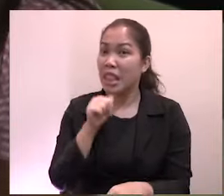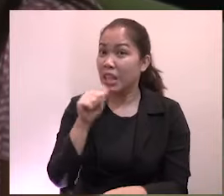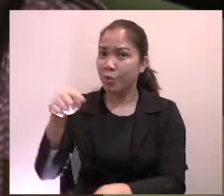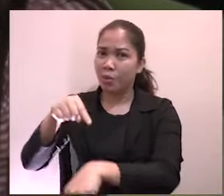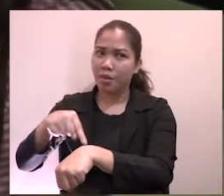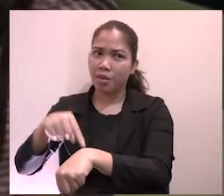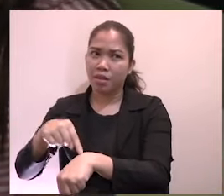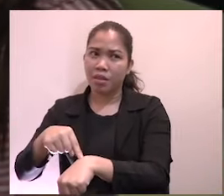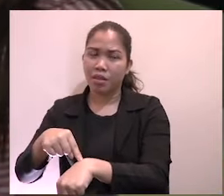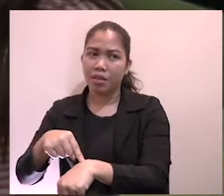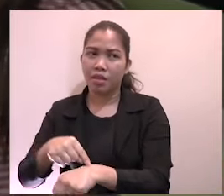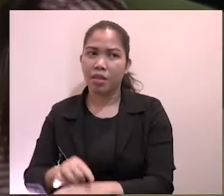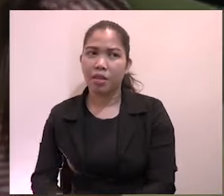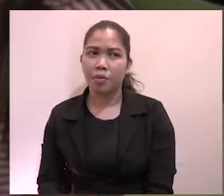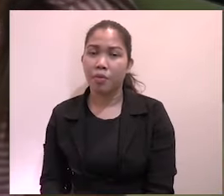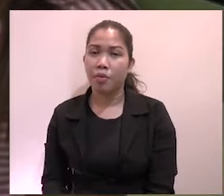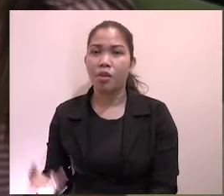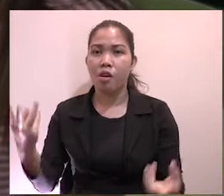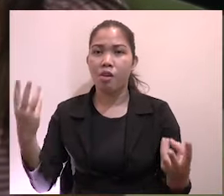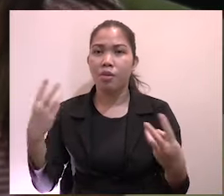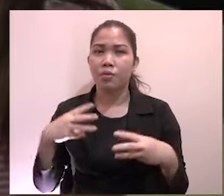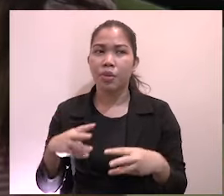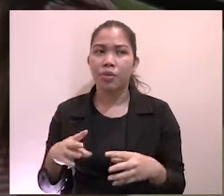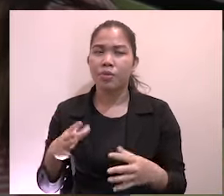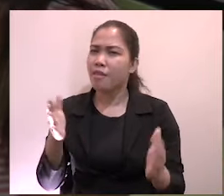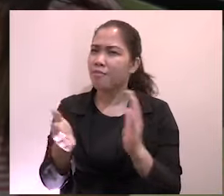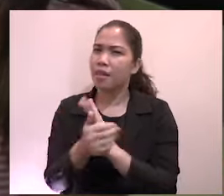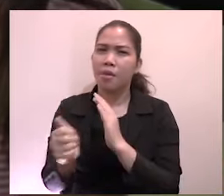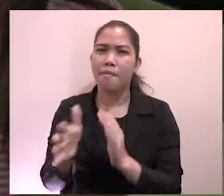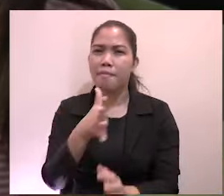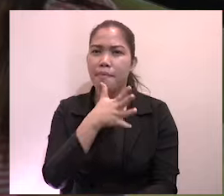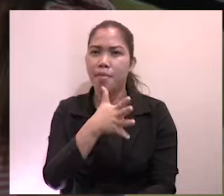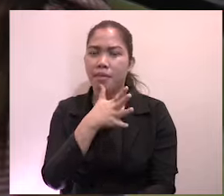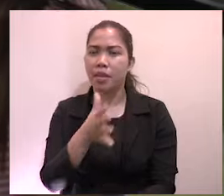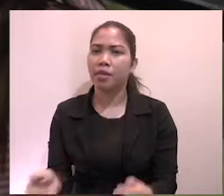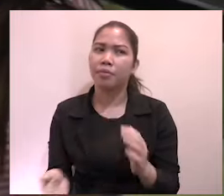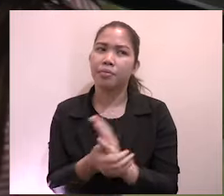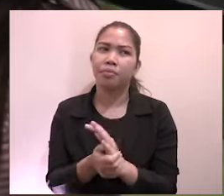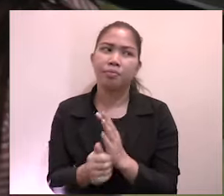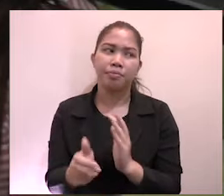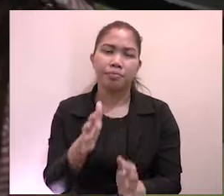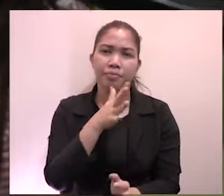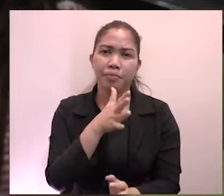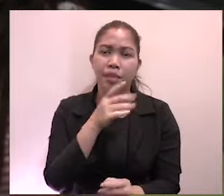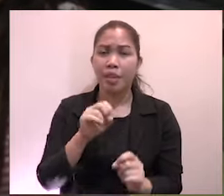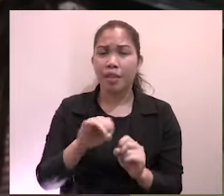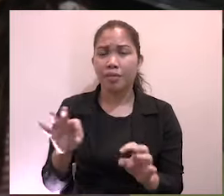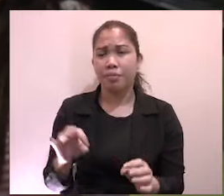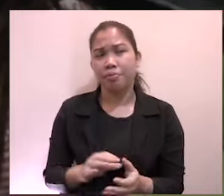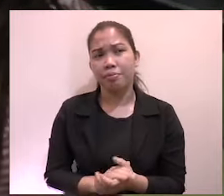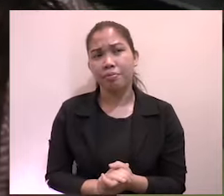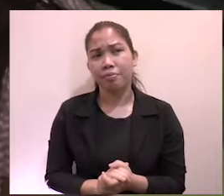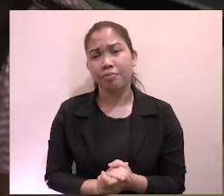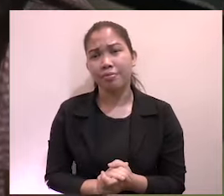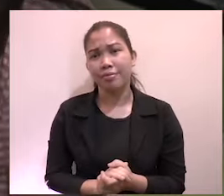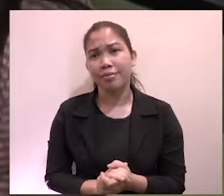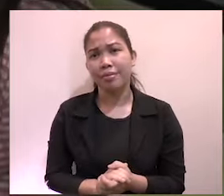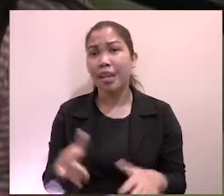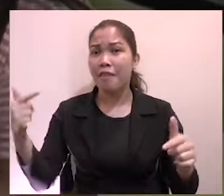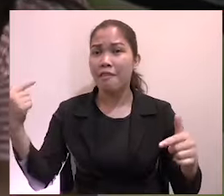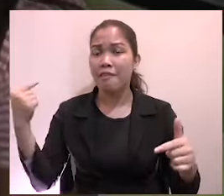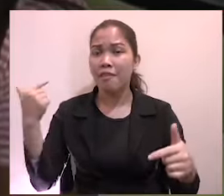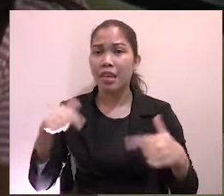dapat gaginagampan mo trabaho bilang isang magaling na misis, magaling na nanay. Hindi, kumbaga, ito pong game